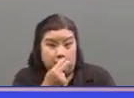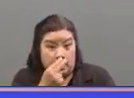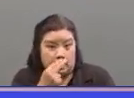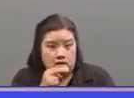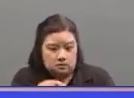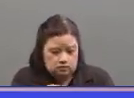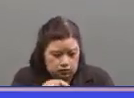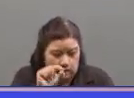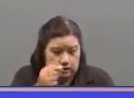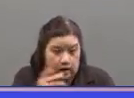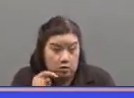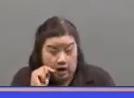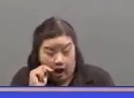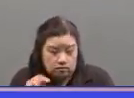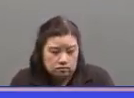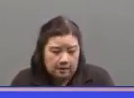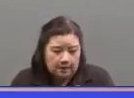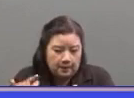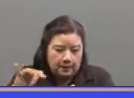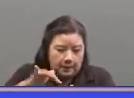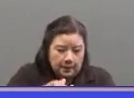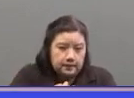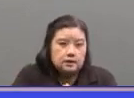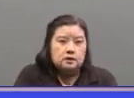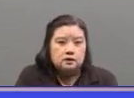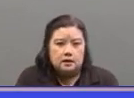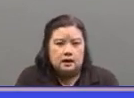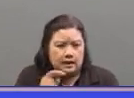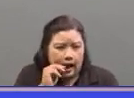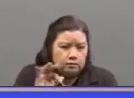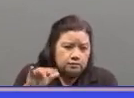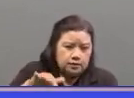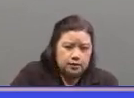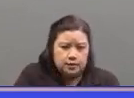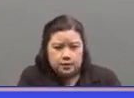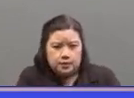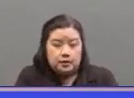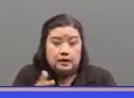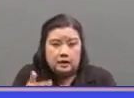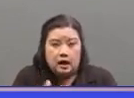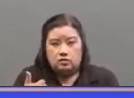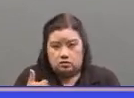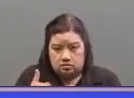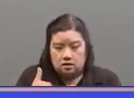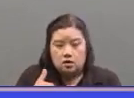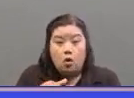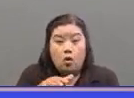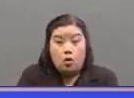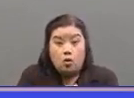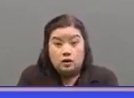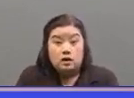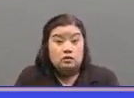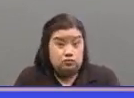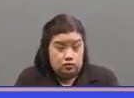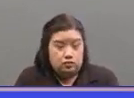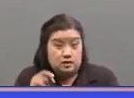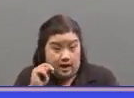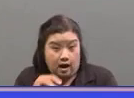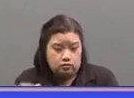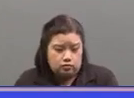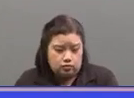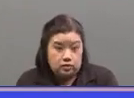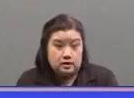ระทบค่อนข้างมากนะคะกับพื้นที่จังหวัดบึงกาฬนะคะ อย่างเช่นพื้นที่ที่อยู่ติดริมฝั่งแม่น้ำโขงนะคะ